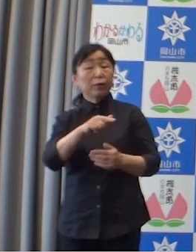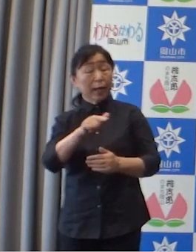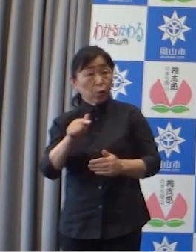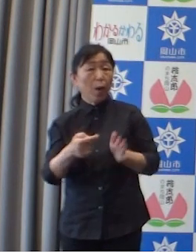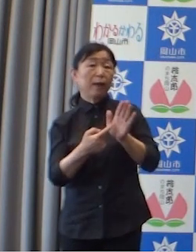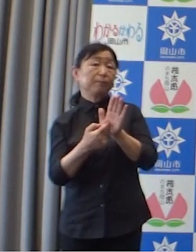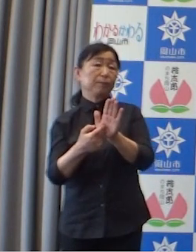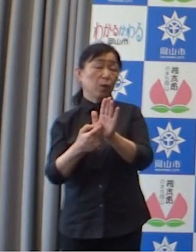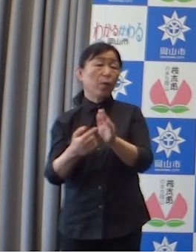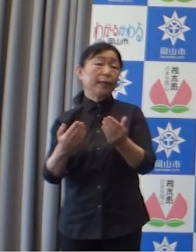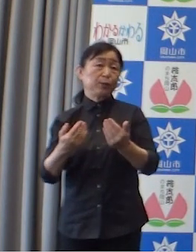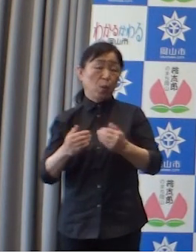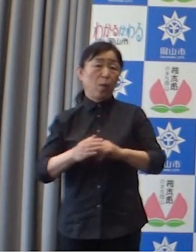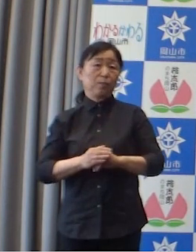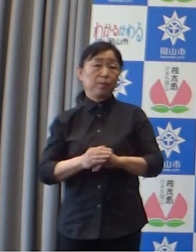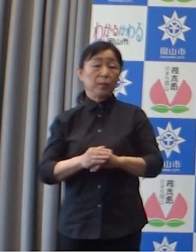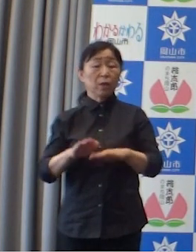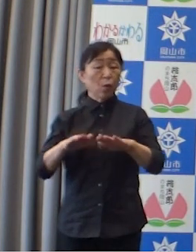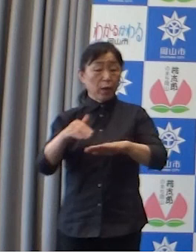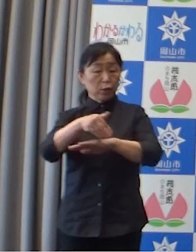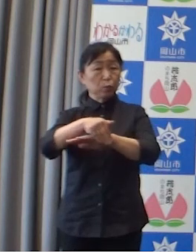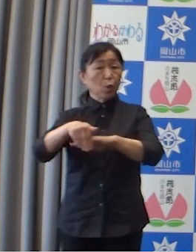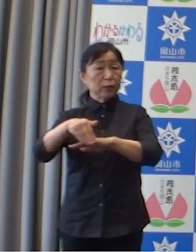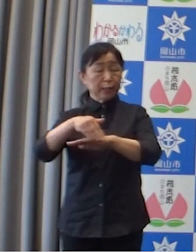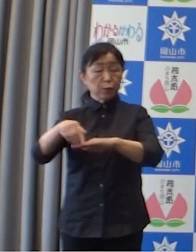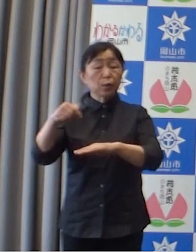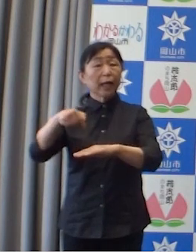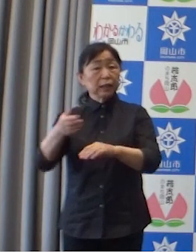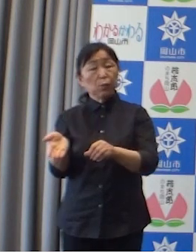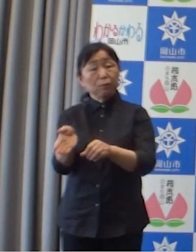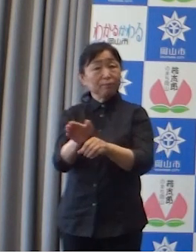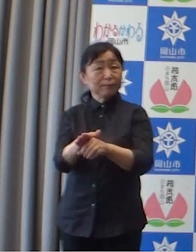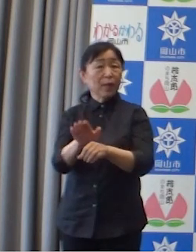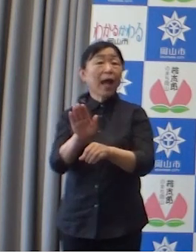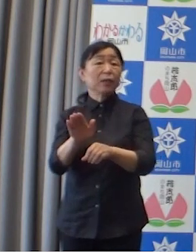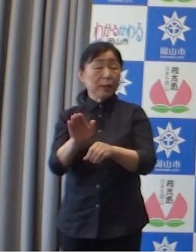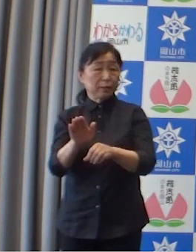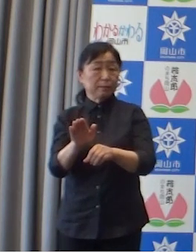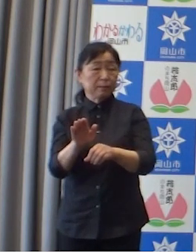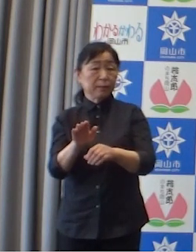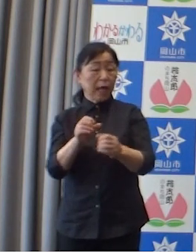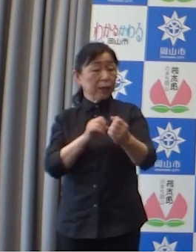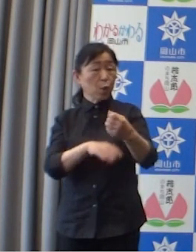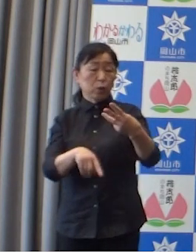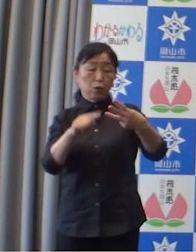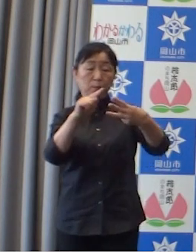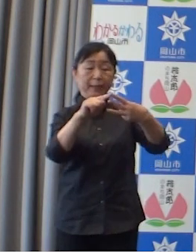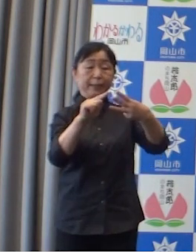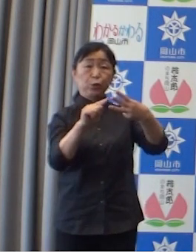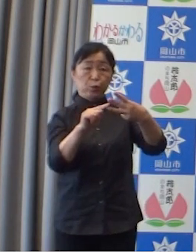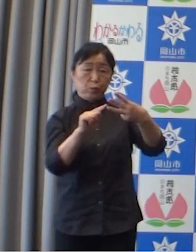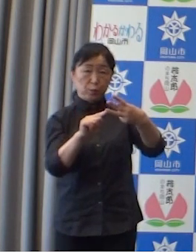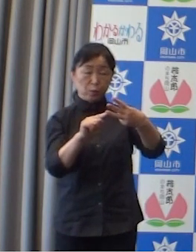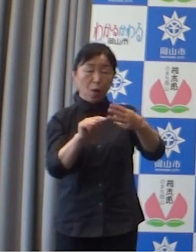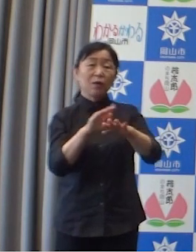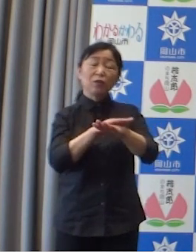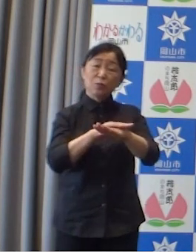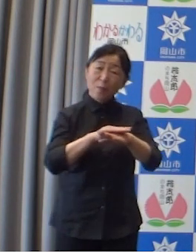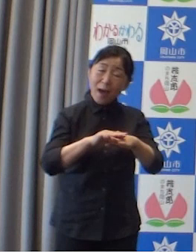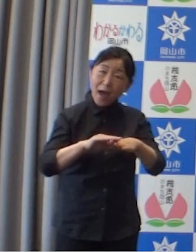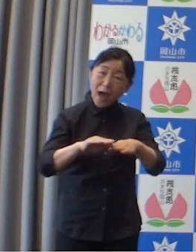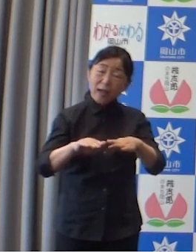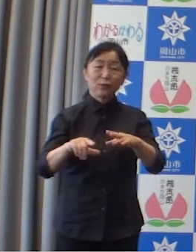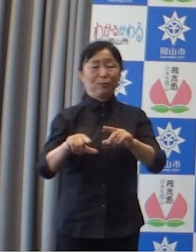して、このプロジェクトの中にも入れているところでありますが、この3つの要素をうまく噛み合わせ